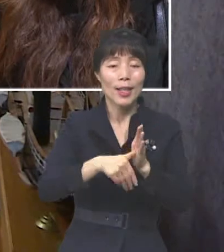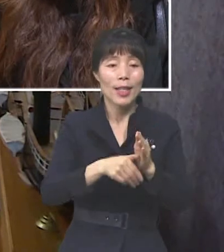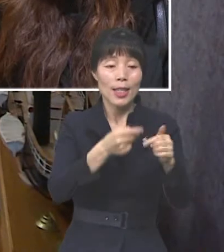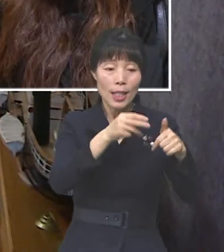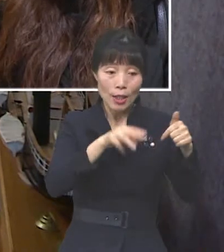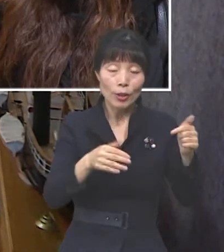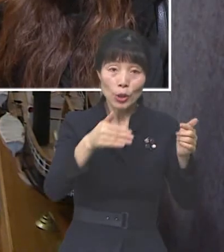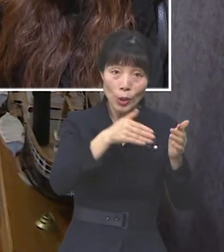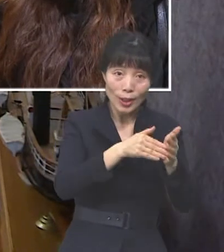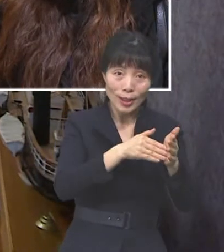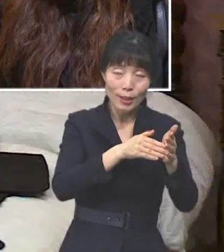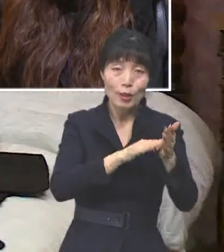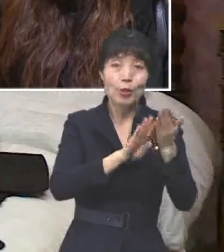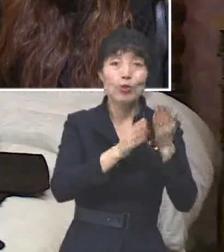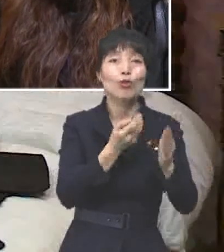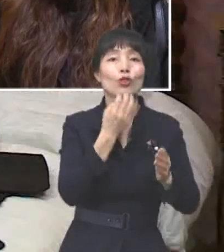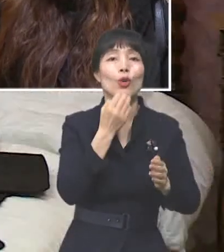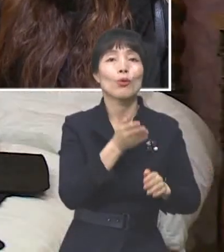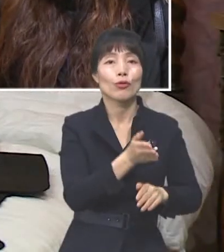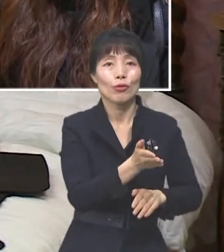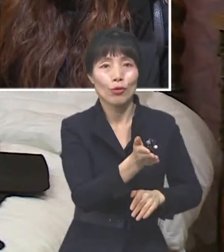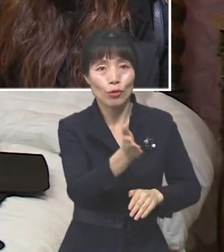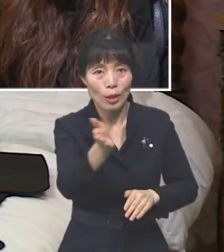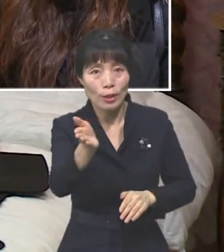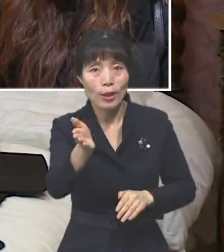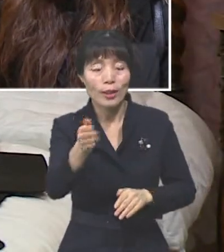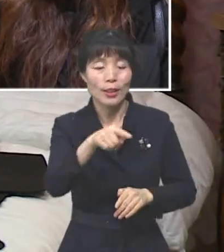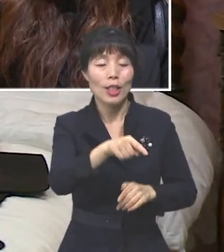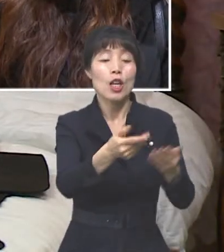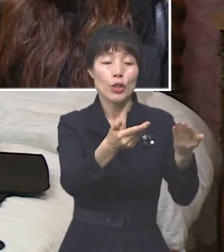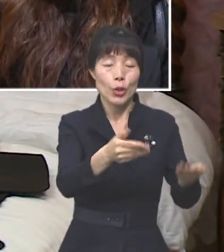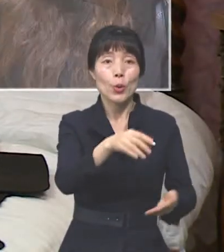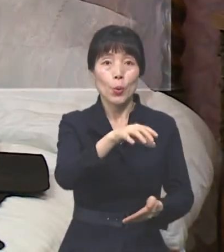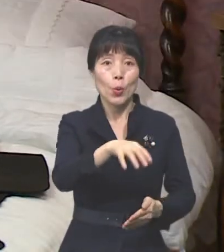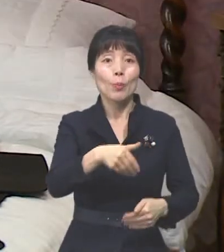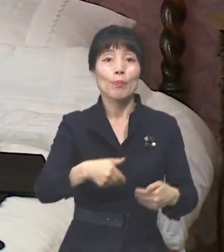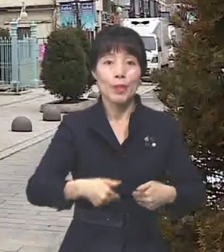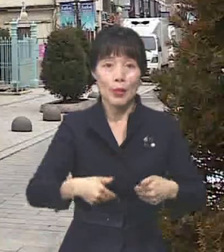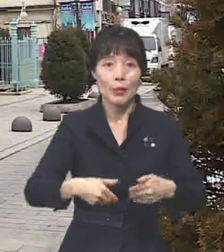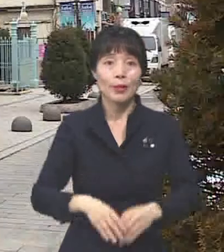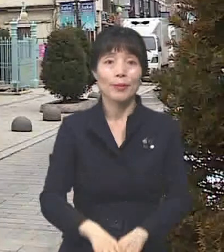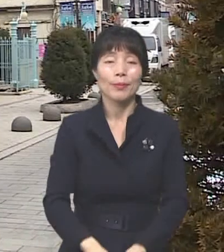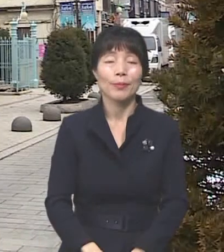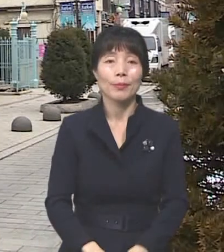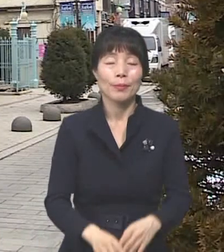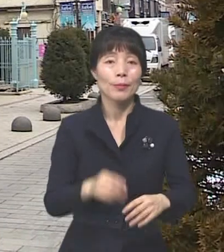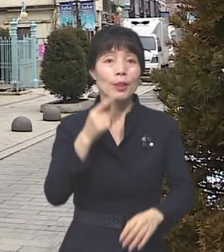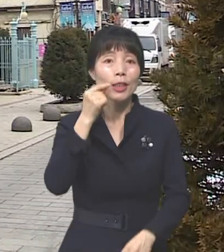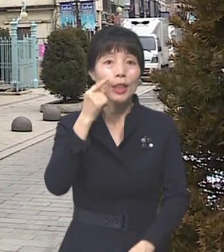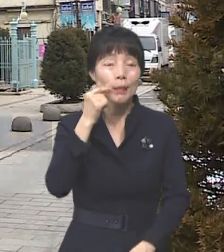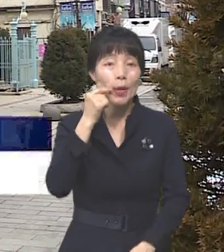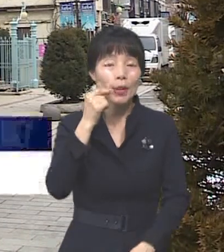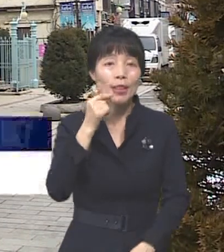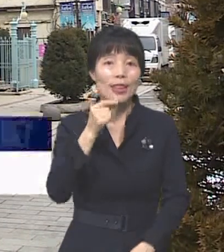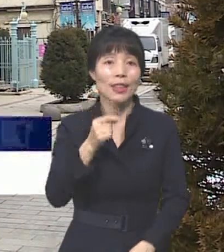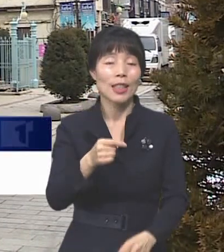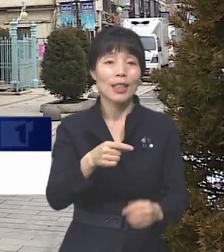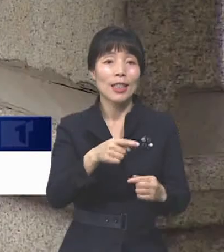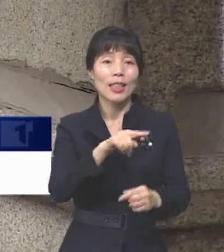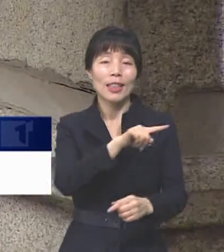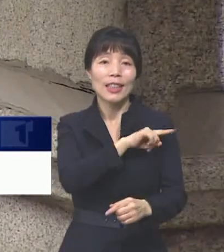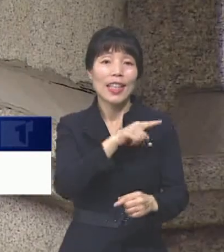길목이었던 거죠. 그럼 이곳에서 묵고 쉴 만한 공간이 필요했던 거예요. 일본 제1은행이 들어선